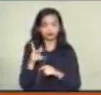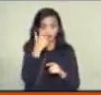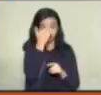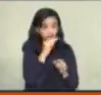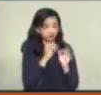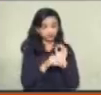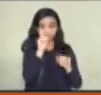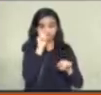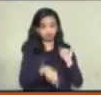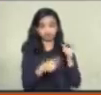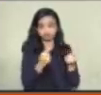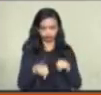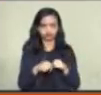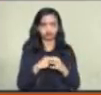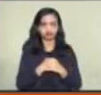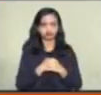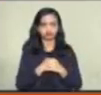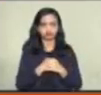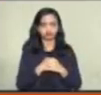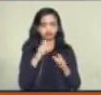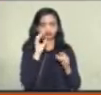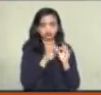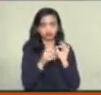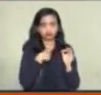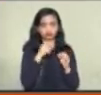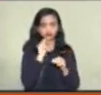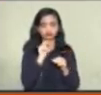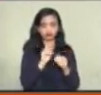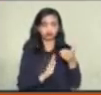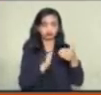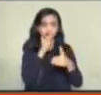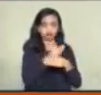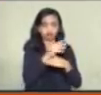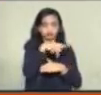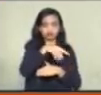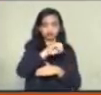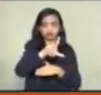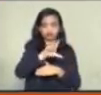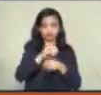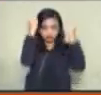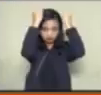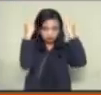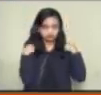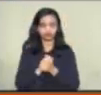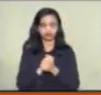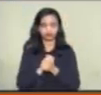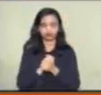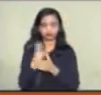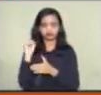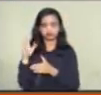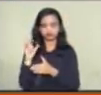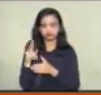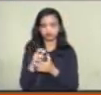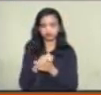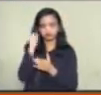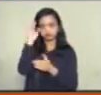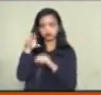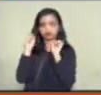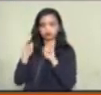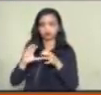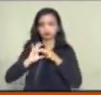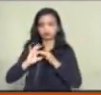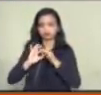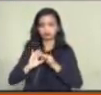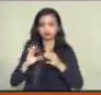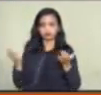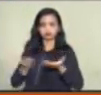kung hindi nyo kayang gawin yan, ma'am, kaya kong gawin to. Kung kinakailangan, ako po ay pupunta sa Polo, sa Saudi, susunduin ko itong pobre. Sir, ganito po, magkipag-coordinate po